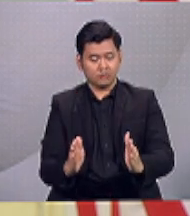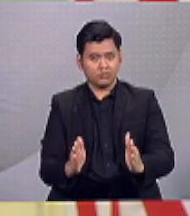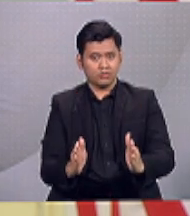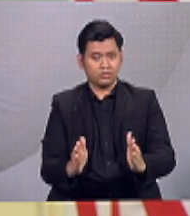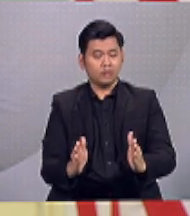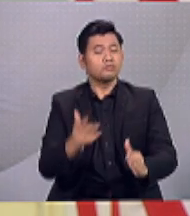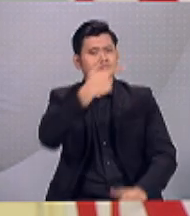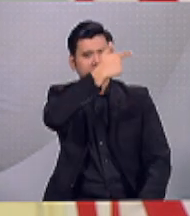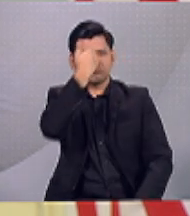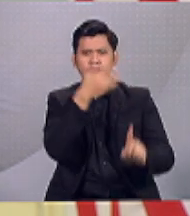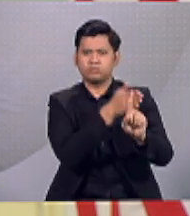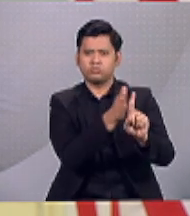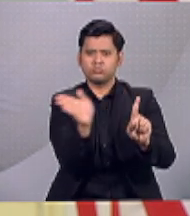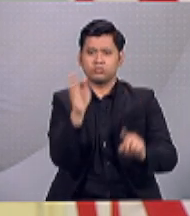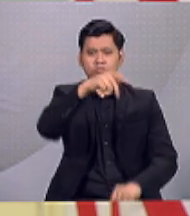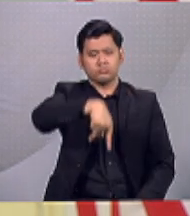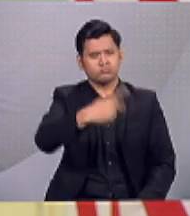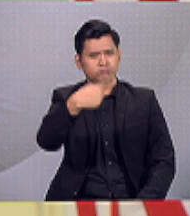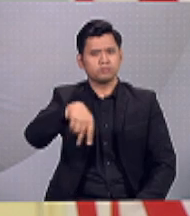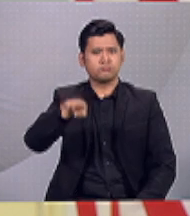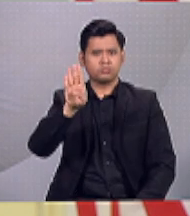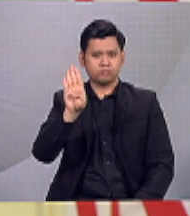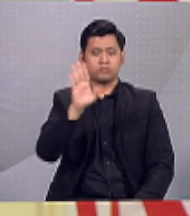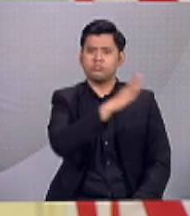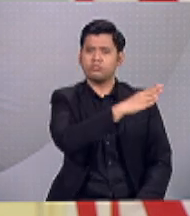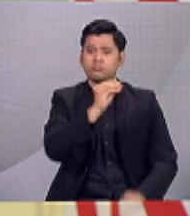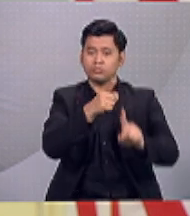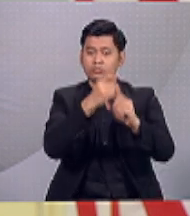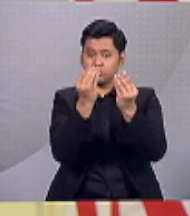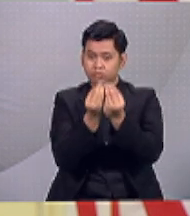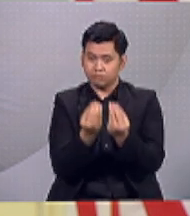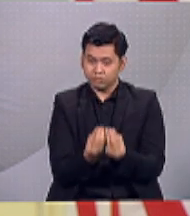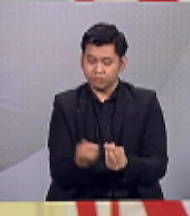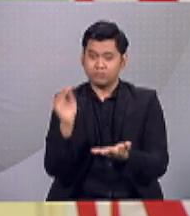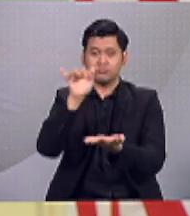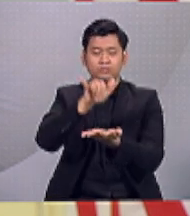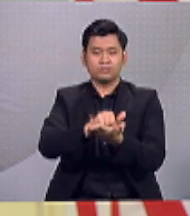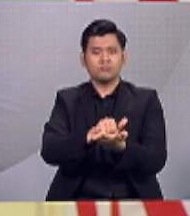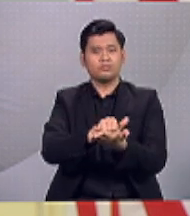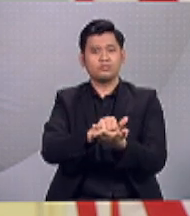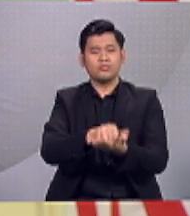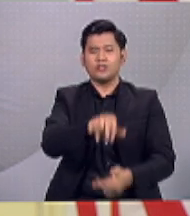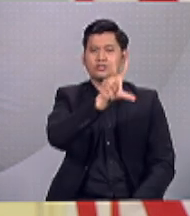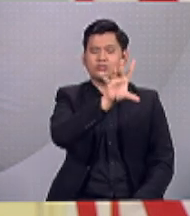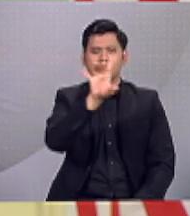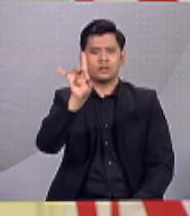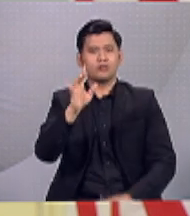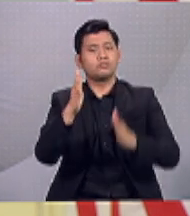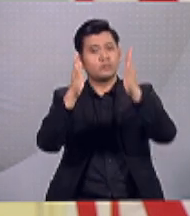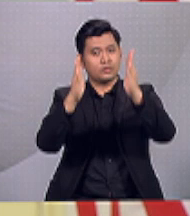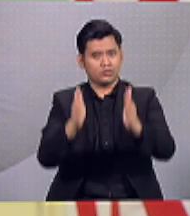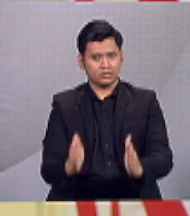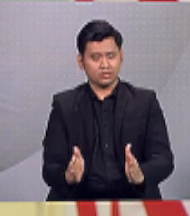atas kesalahan engkar arahan PKPB dan daripada jumlah tersebut, seramai 38